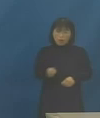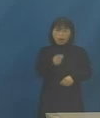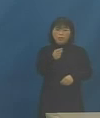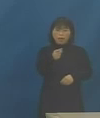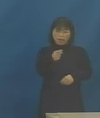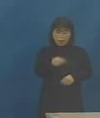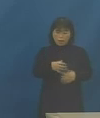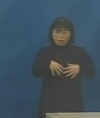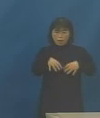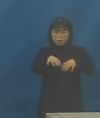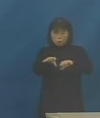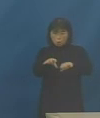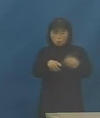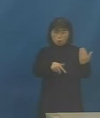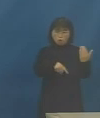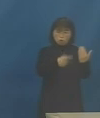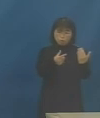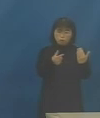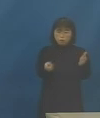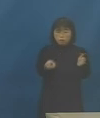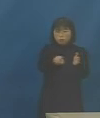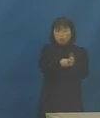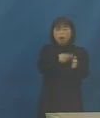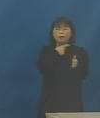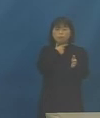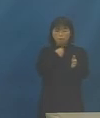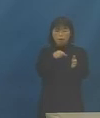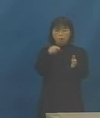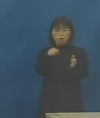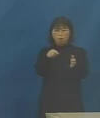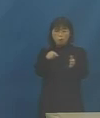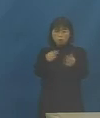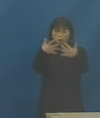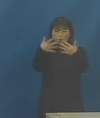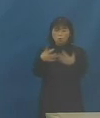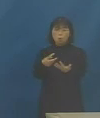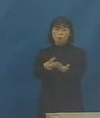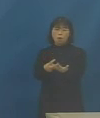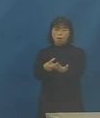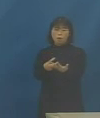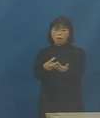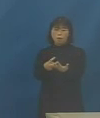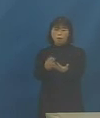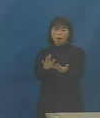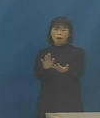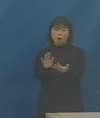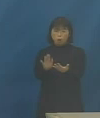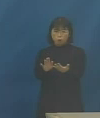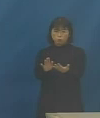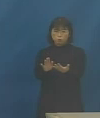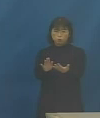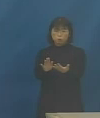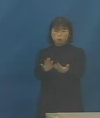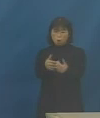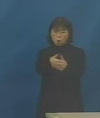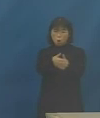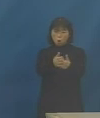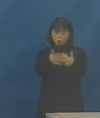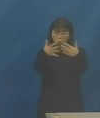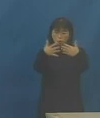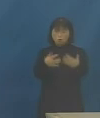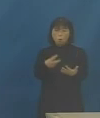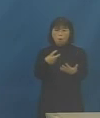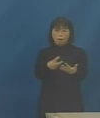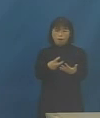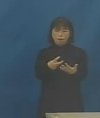咥えさせていただくこれはの条例がありましてエコのあの基調野生動植物の保護条例があり